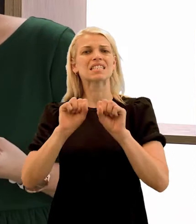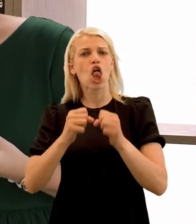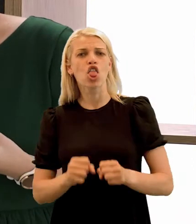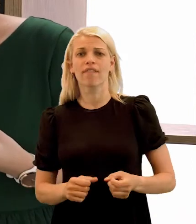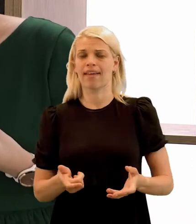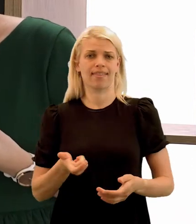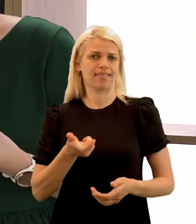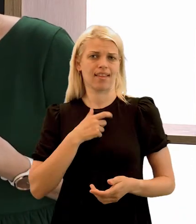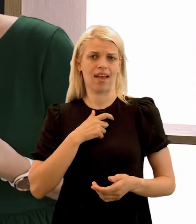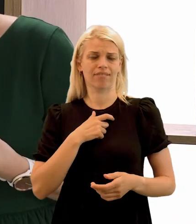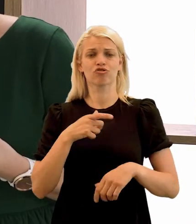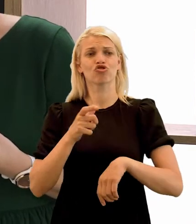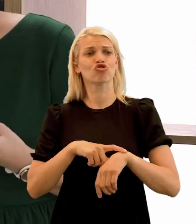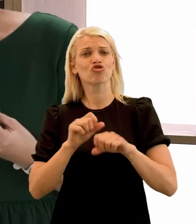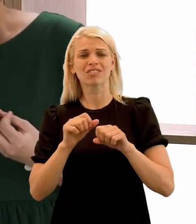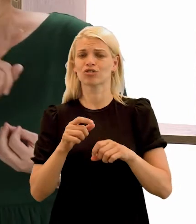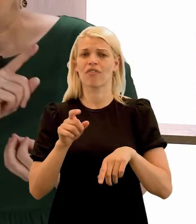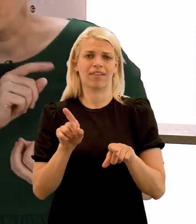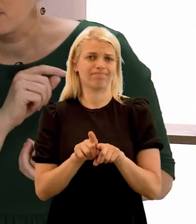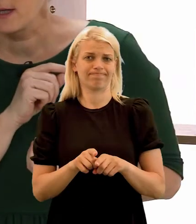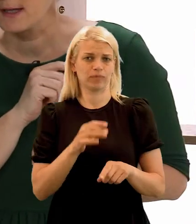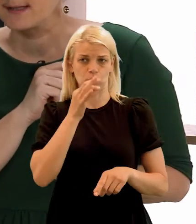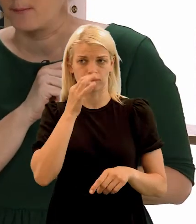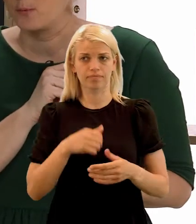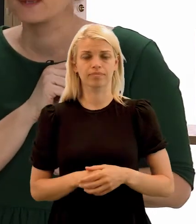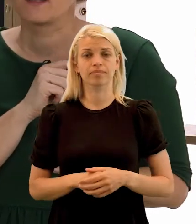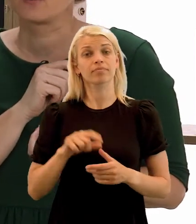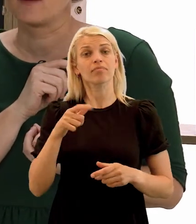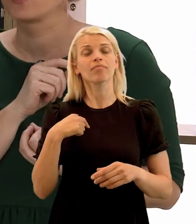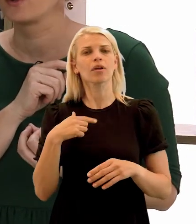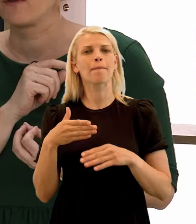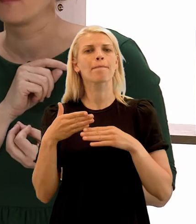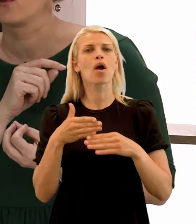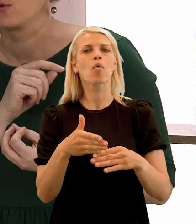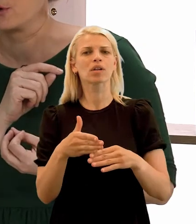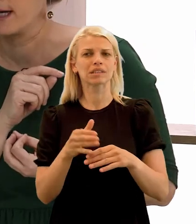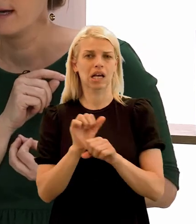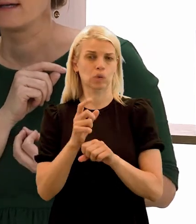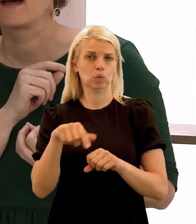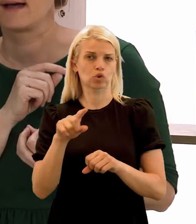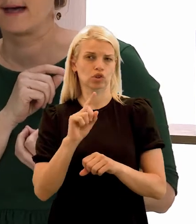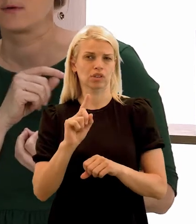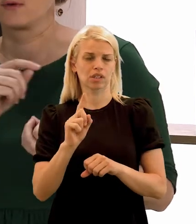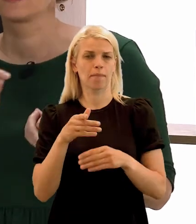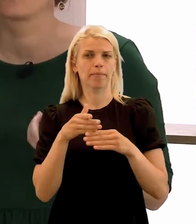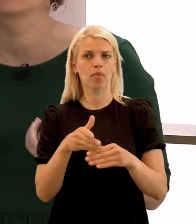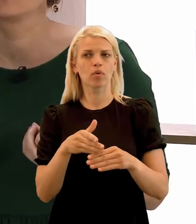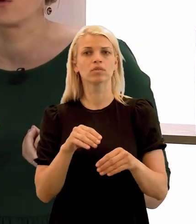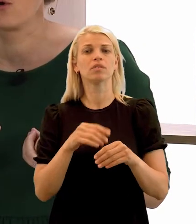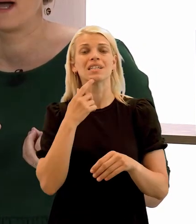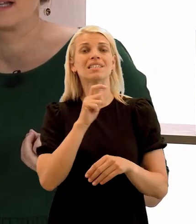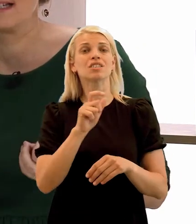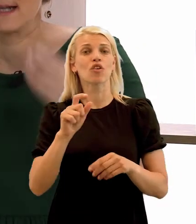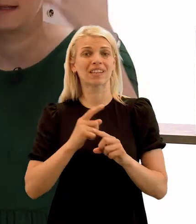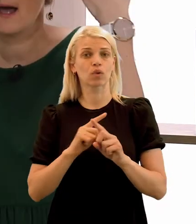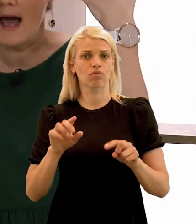a nemôžem ich ani časovať. Taká mnemotechnická pomôcka, ktorá možno, že vám pomôže, je aj takáto. Slovných